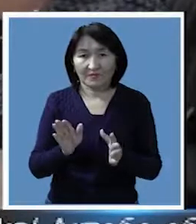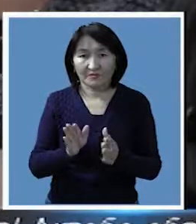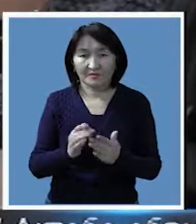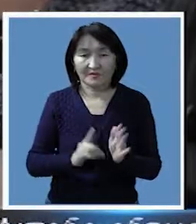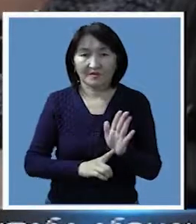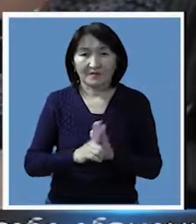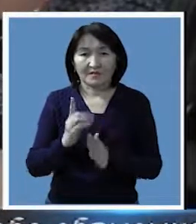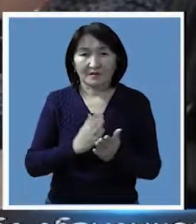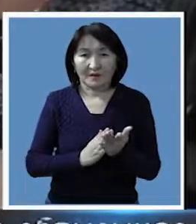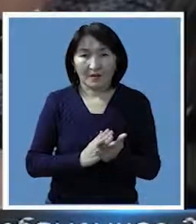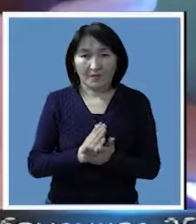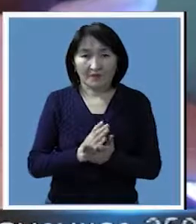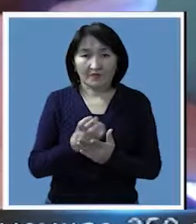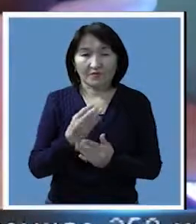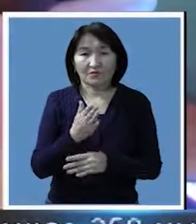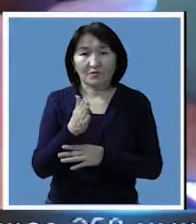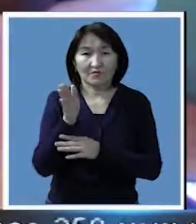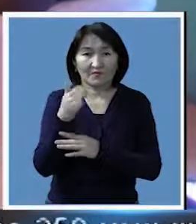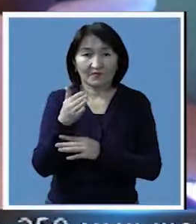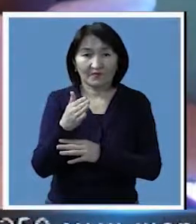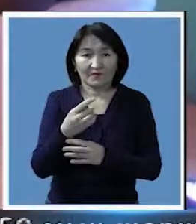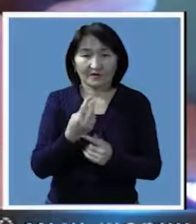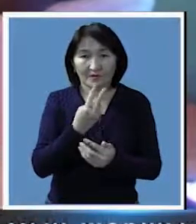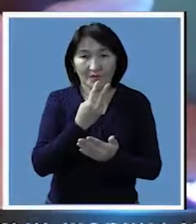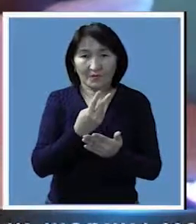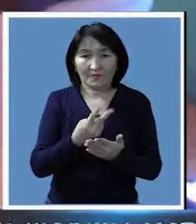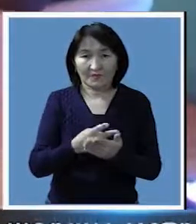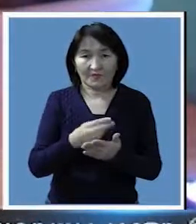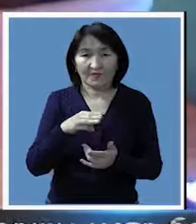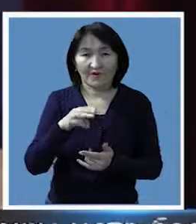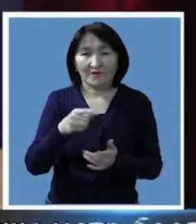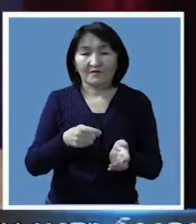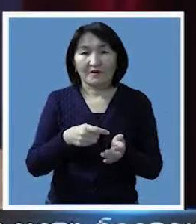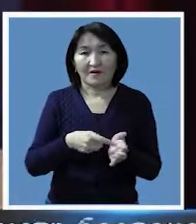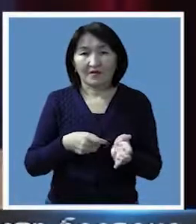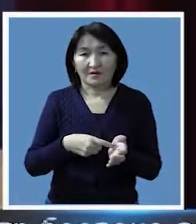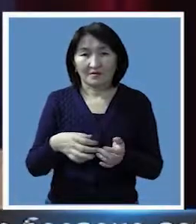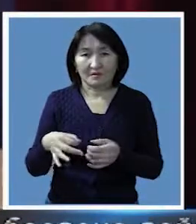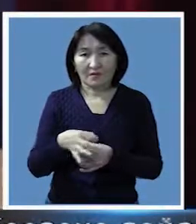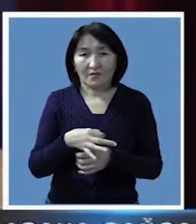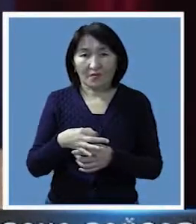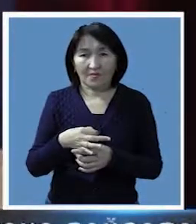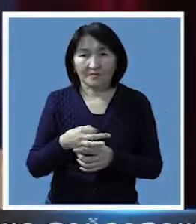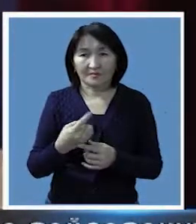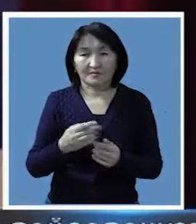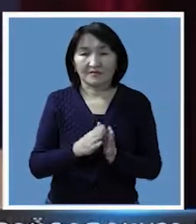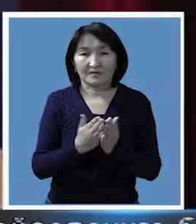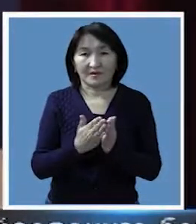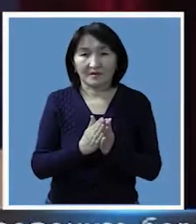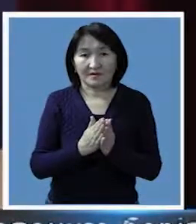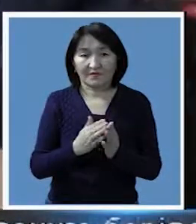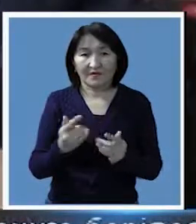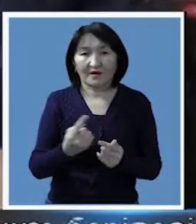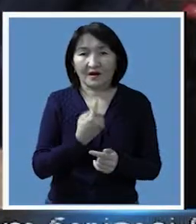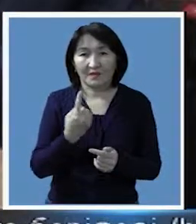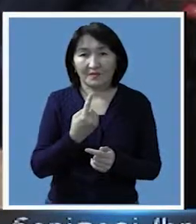жарық көтерген туынды елбасының қайраткері ретінде қалыптасқан Теміртау Қарағанды кезеңін қамтиды. Кітап авторы Қазақстан Республикасының президент сыйлығының лауреаты,